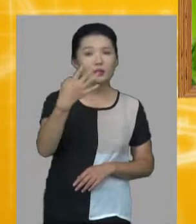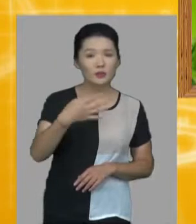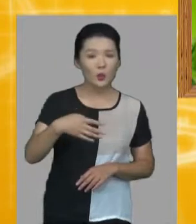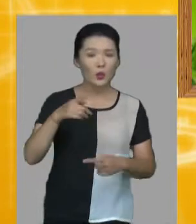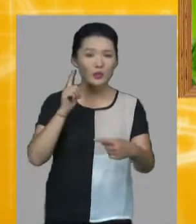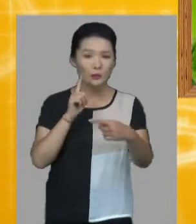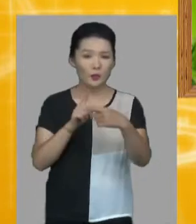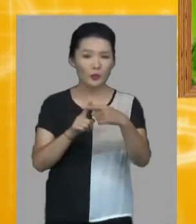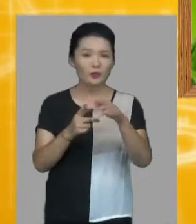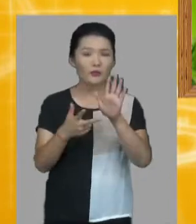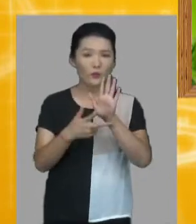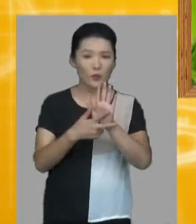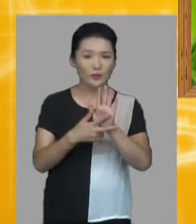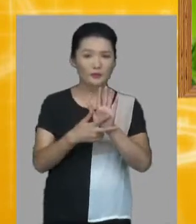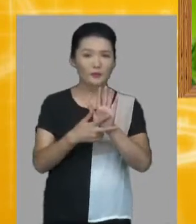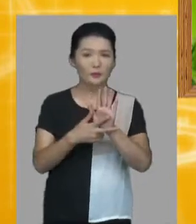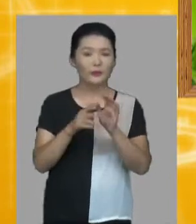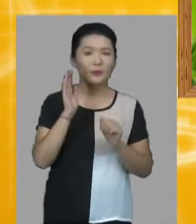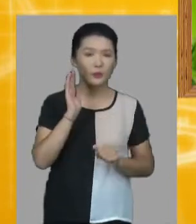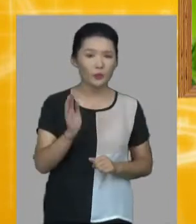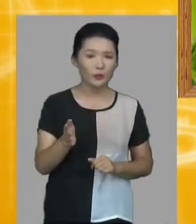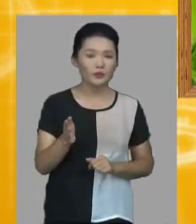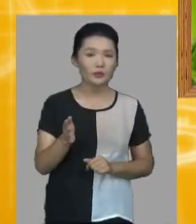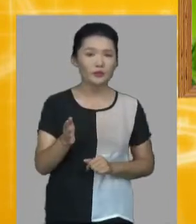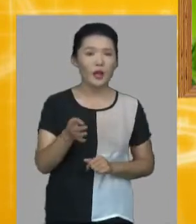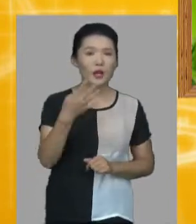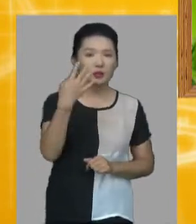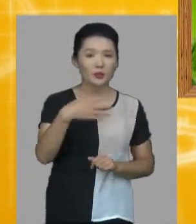40 плюс 8 равно